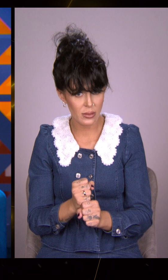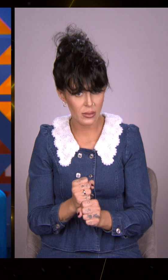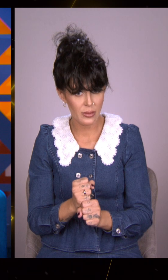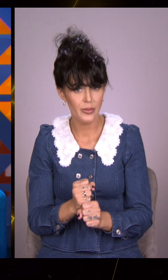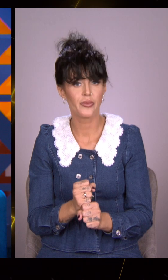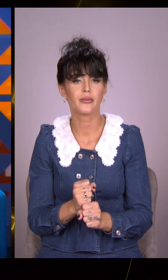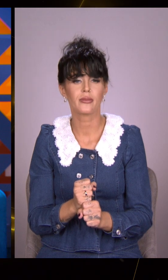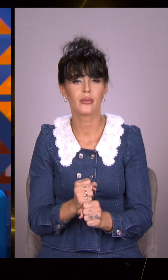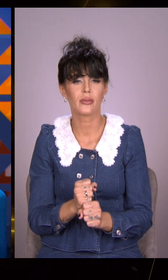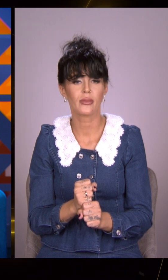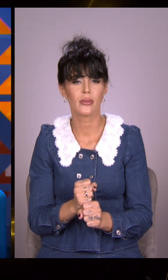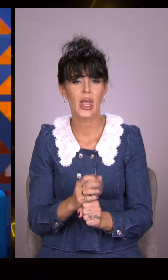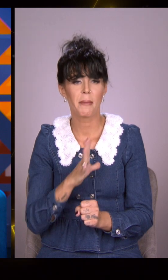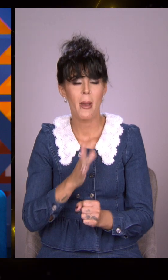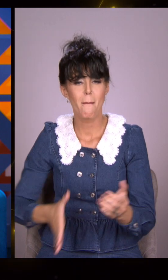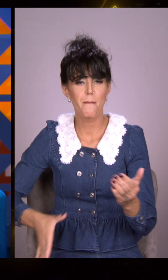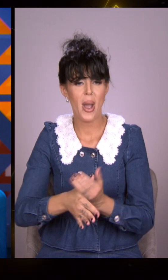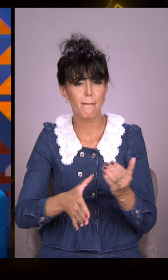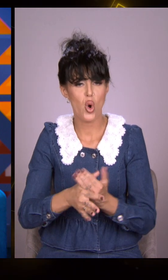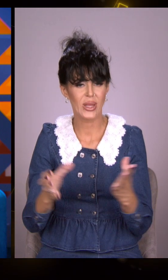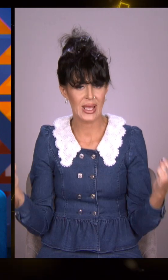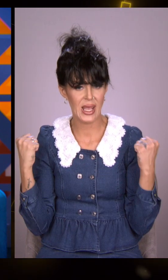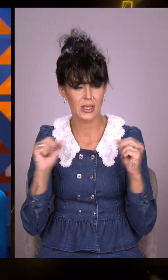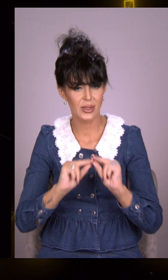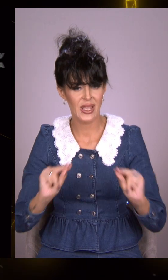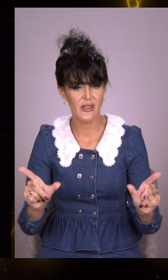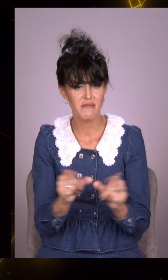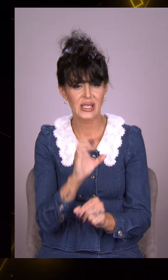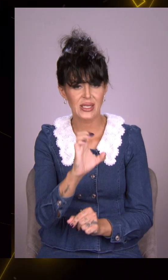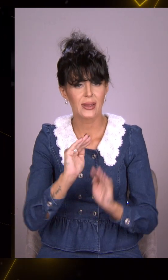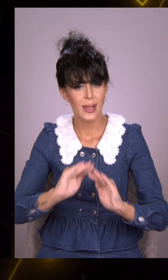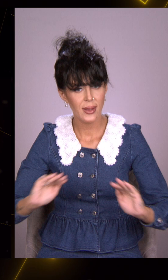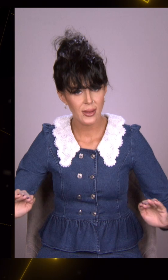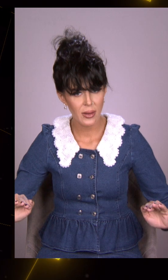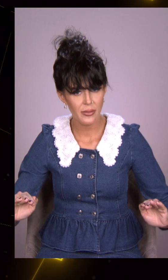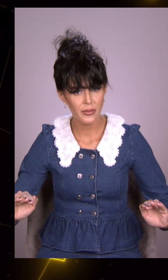за направленням, тобто помічником тренера. З дітками. З дітками, так. У